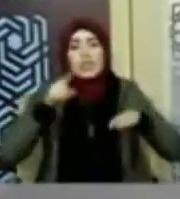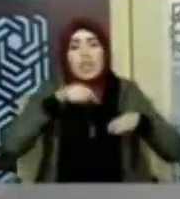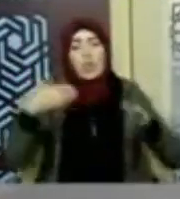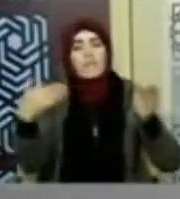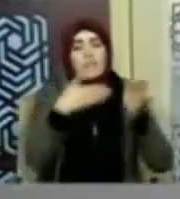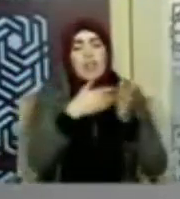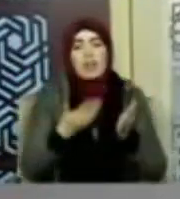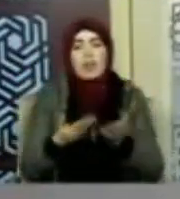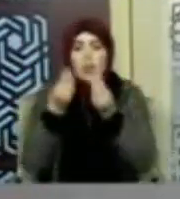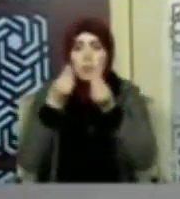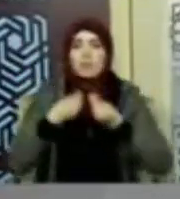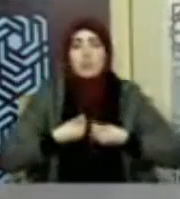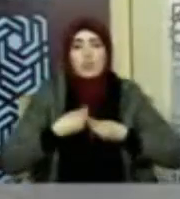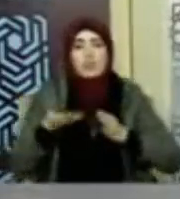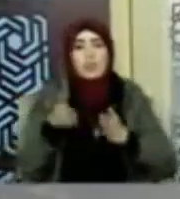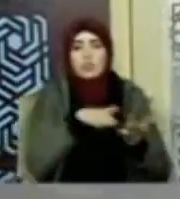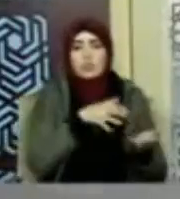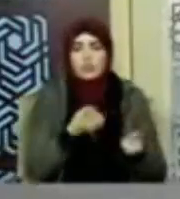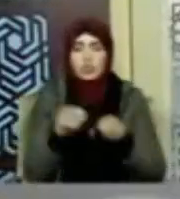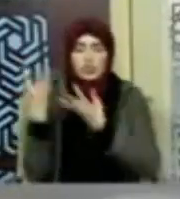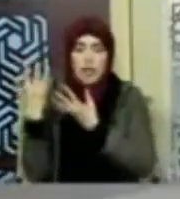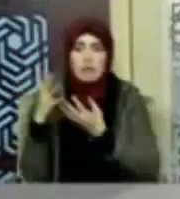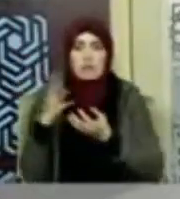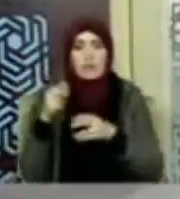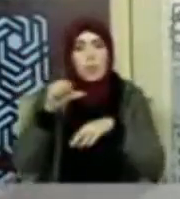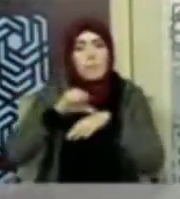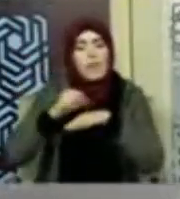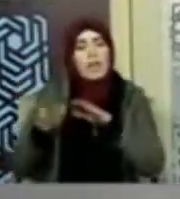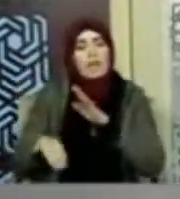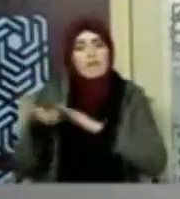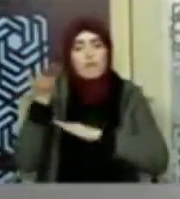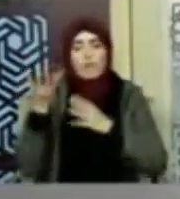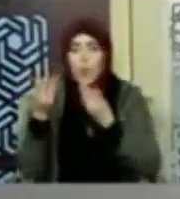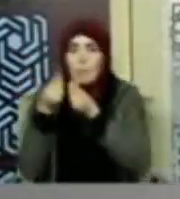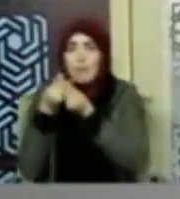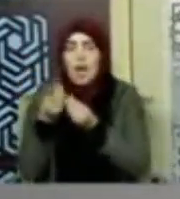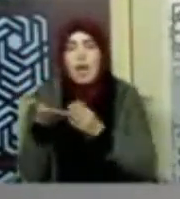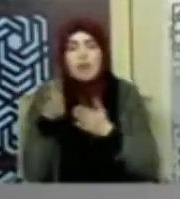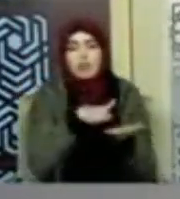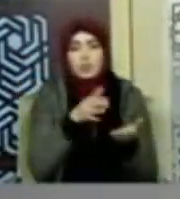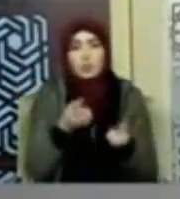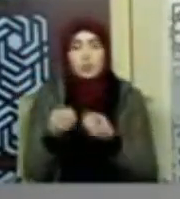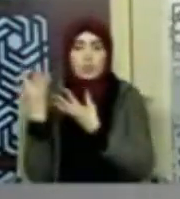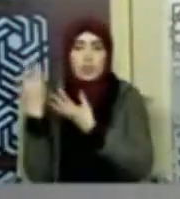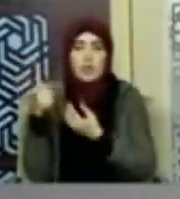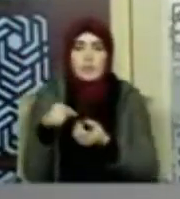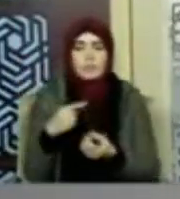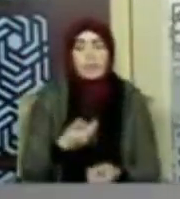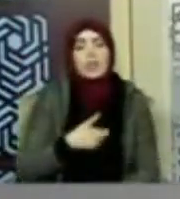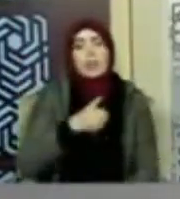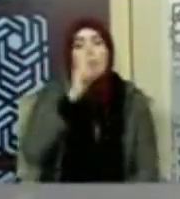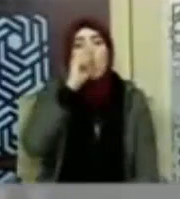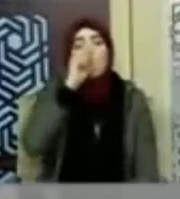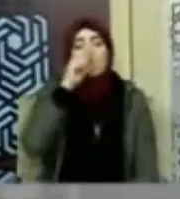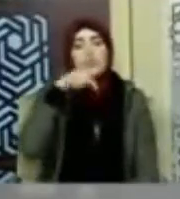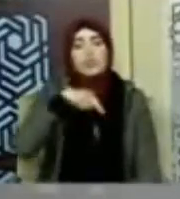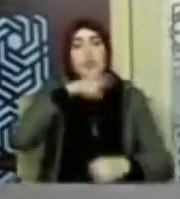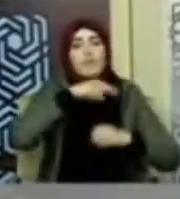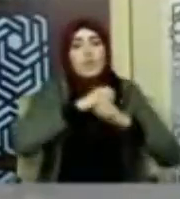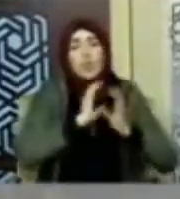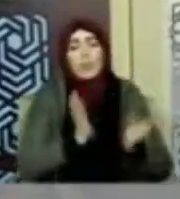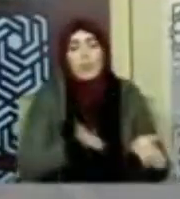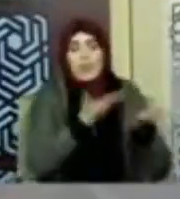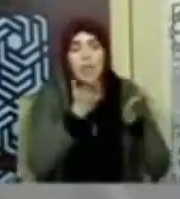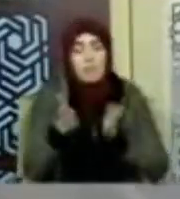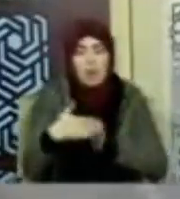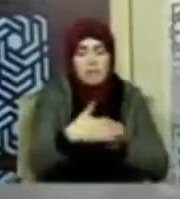سبيلك، وبلغنا منازل الشهداء. اللهم بلغنا منازل الشهداء، واسقنا عند الحوض بيد